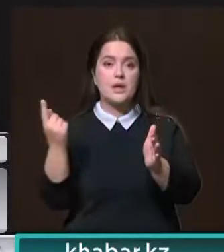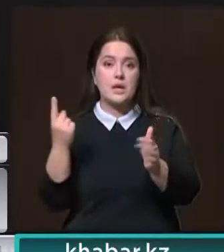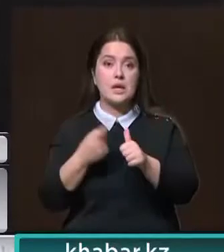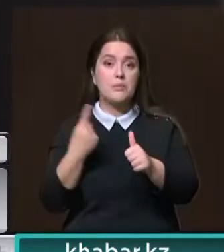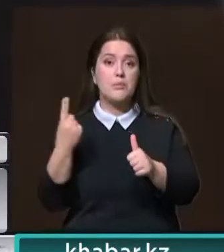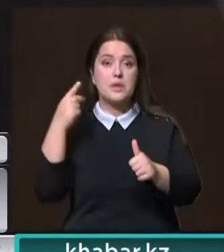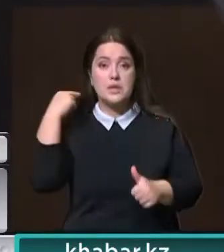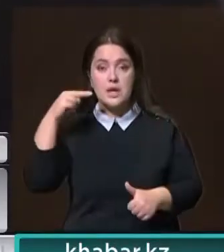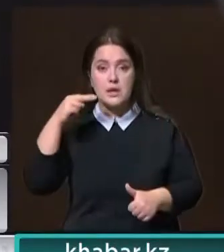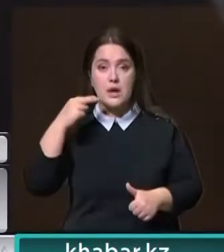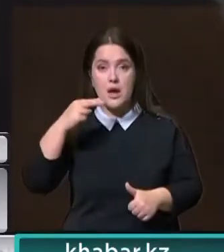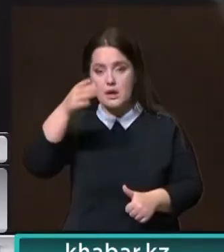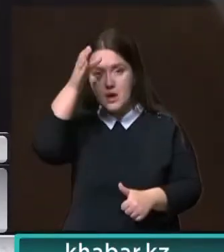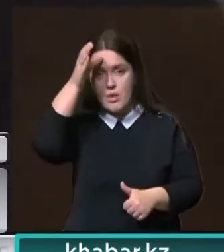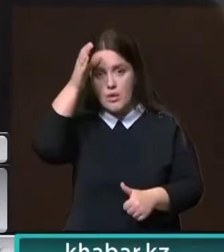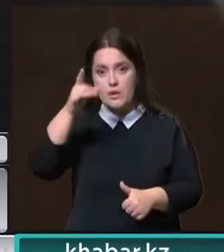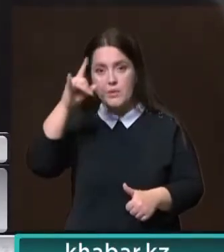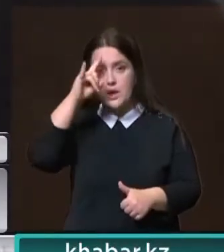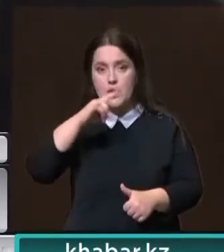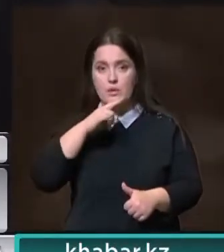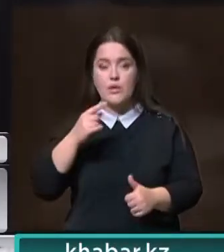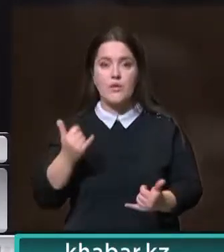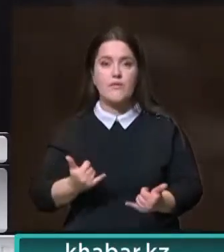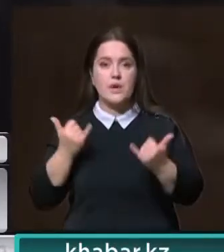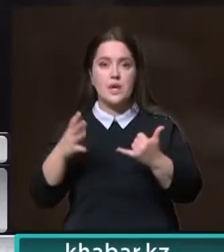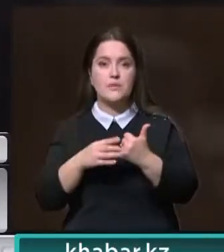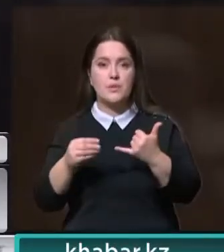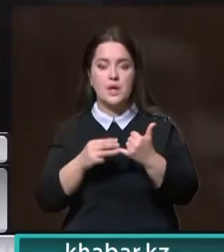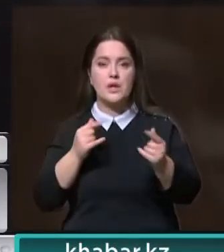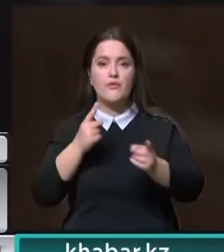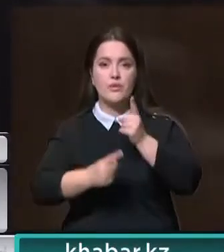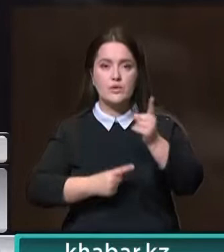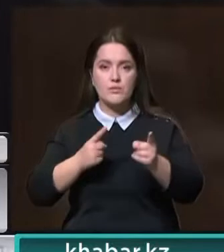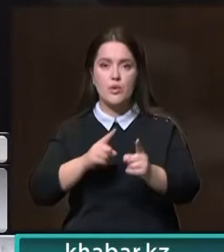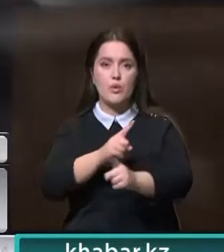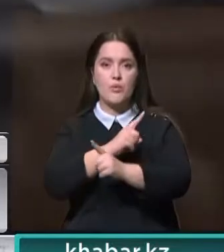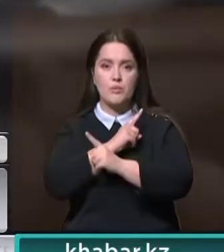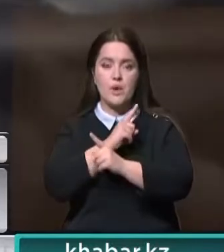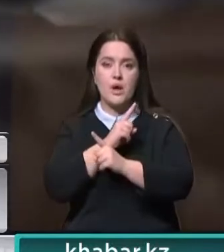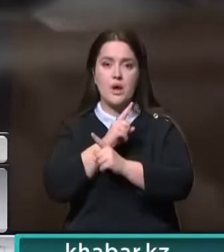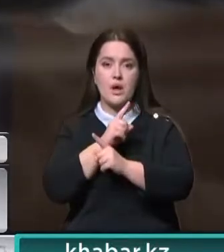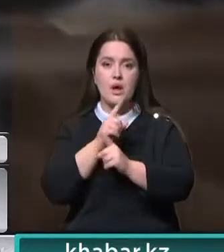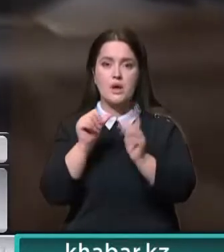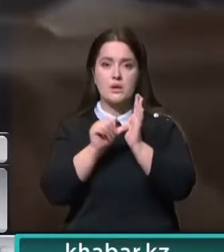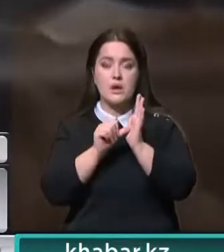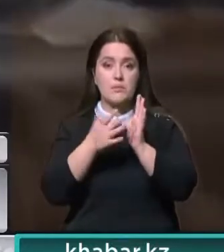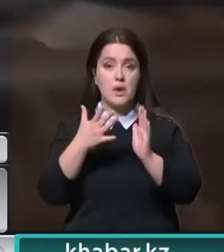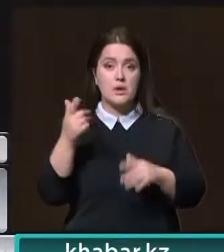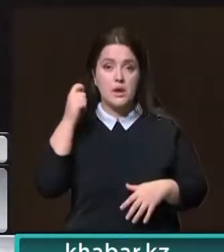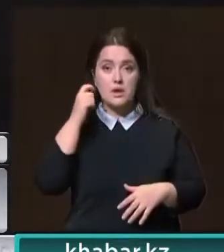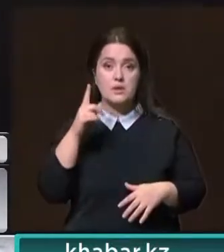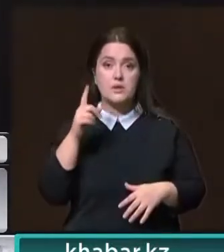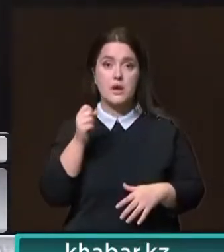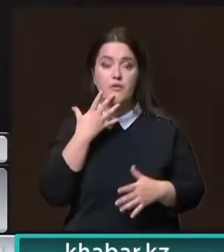Имя первого президента Академии наук Республики Казахстан увековечено на Земле и в космосе. Умер Таныш Сатпаев на 65-м